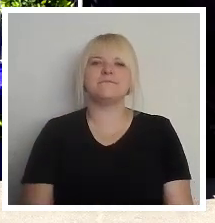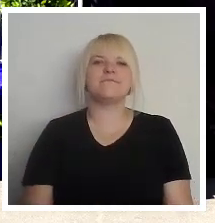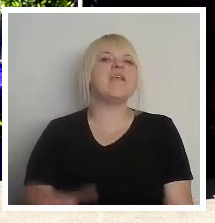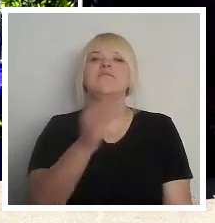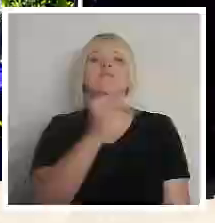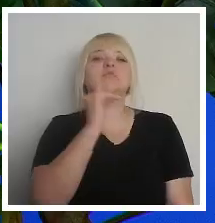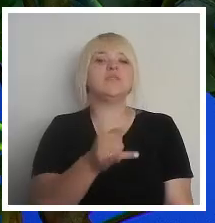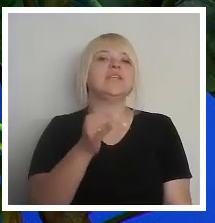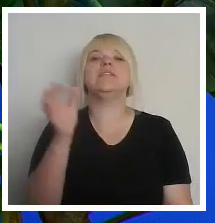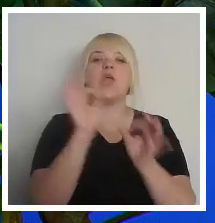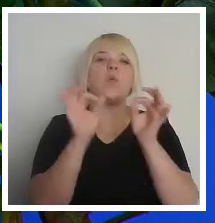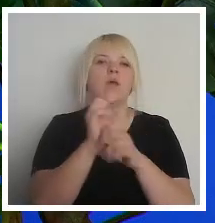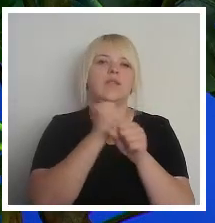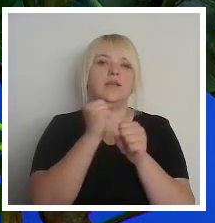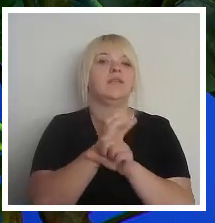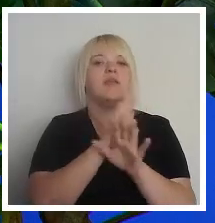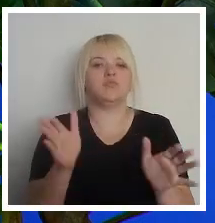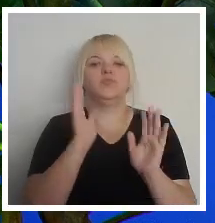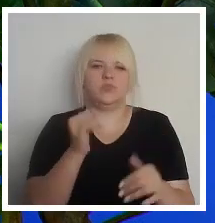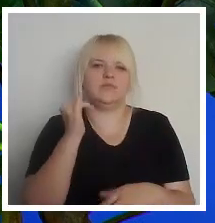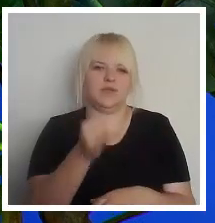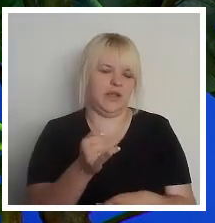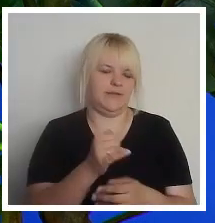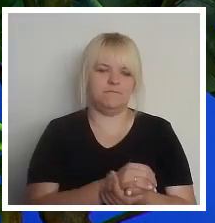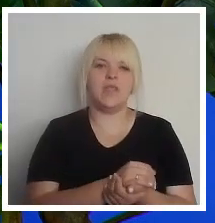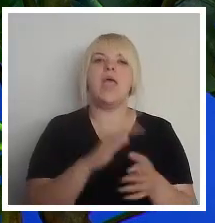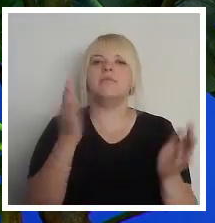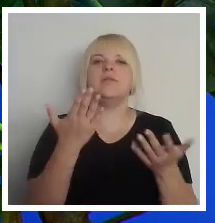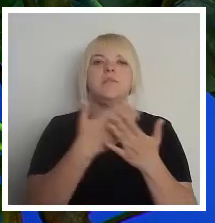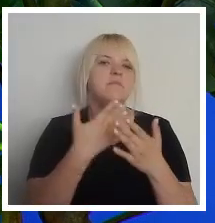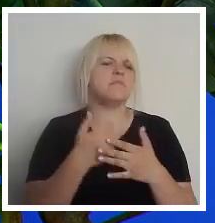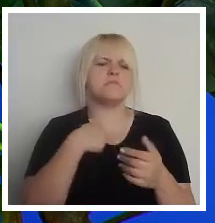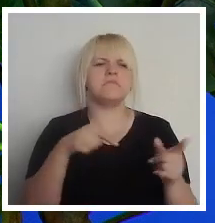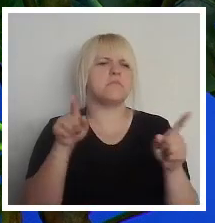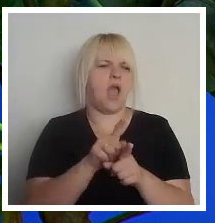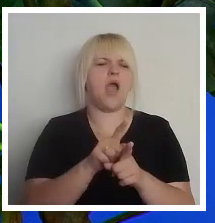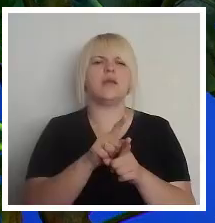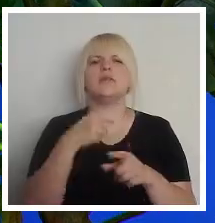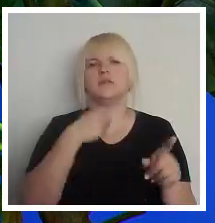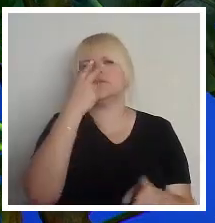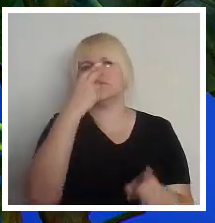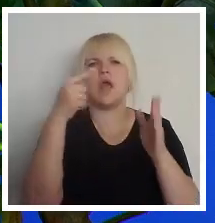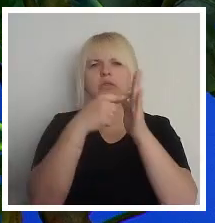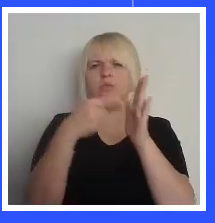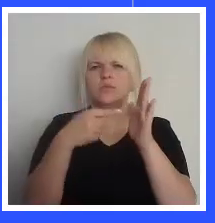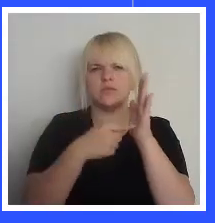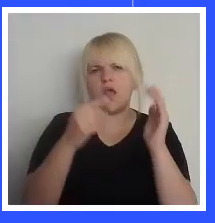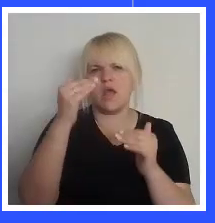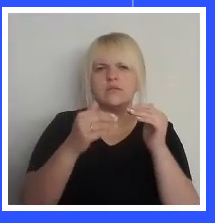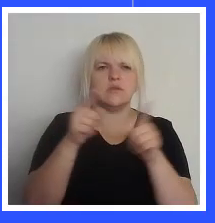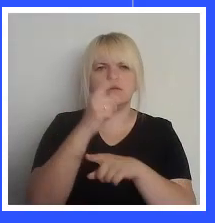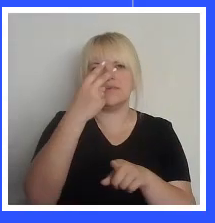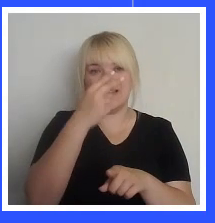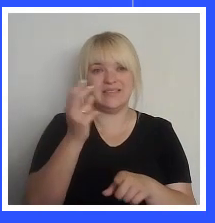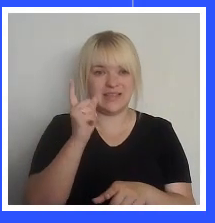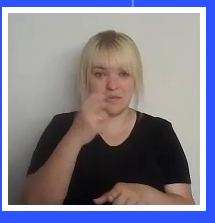mēs neko nedarīsim. Un man teiksim, es skatoties arī uz šiem te datiem, es saprotu, ka tos redzam tikai mēs,